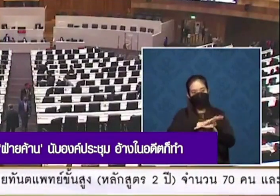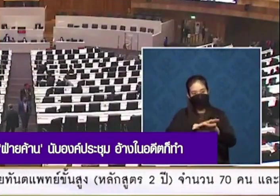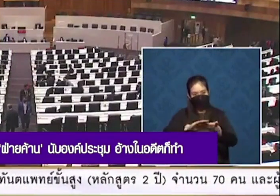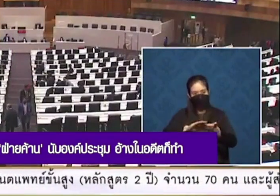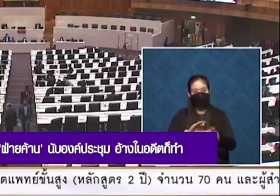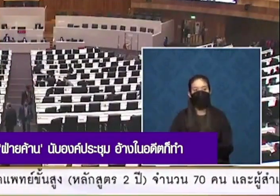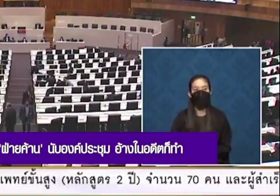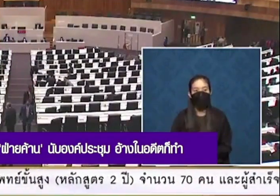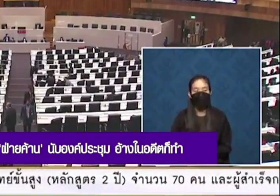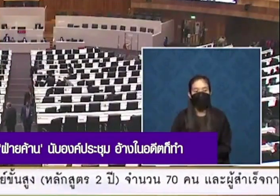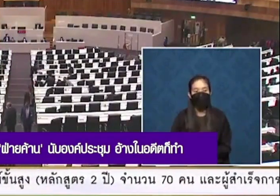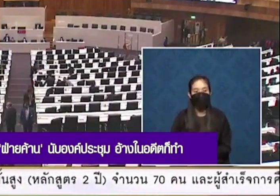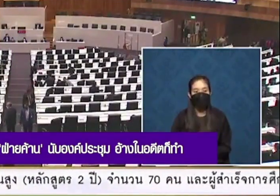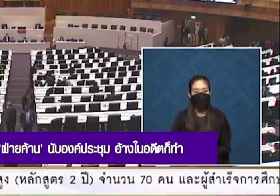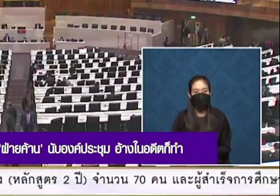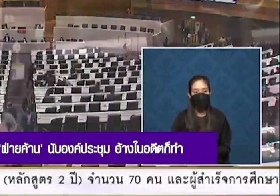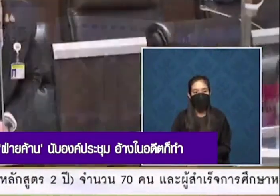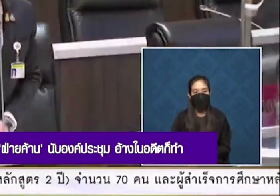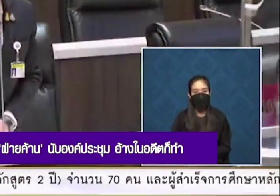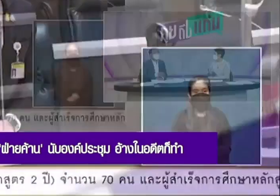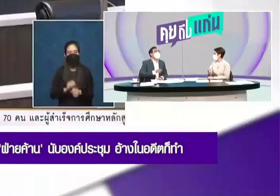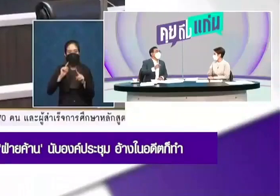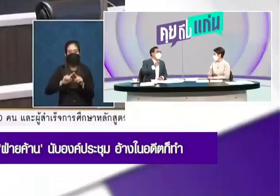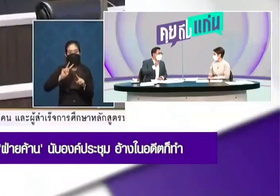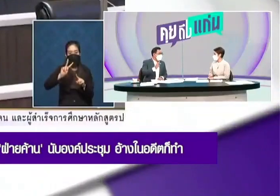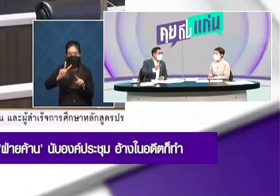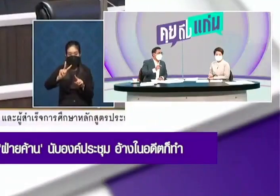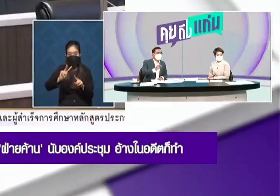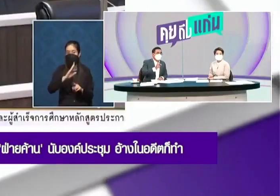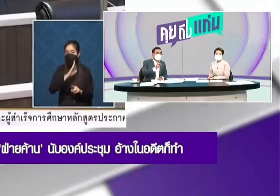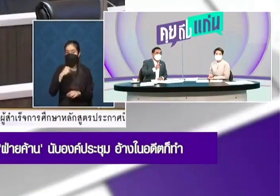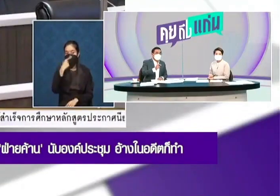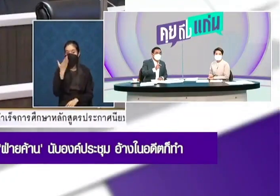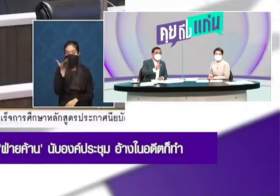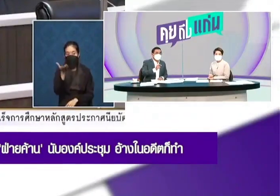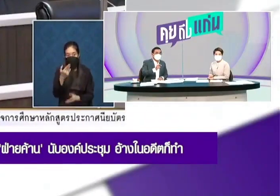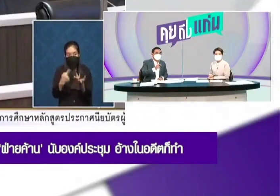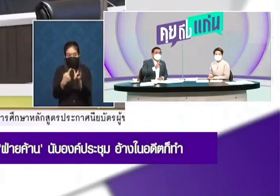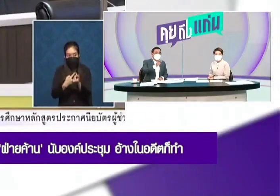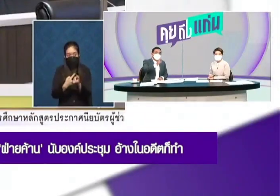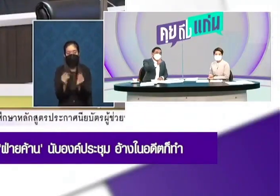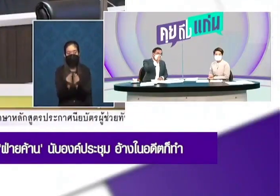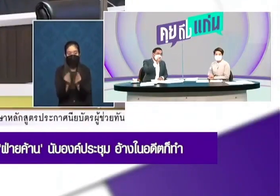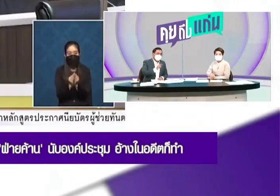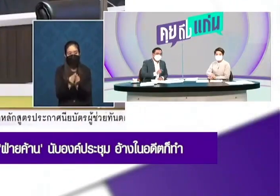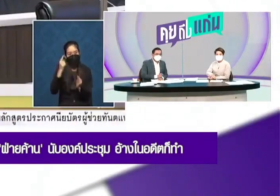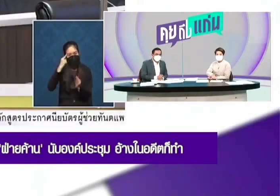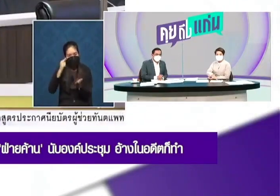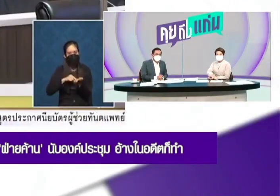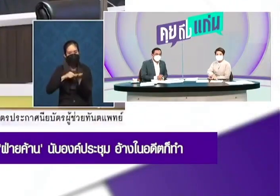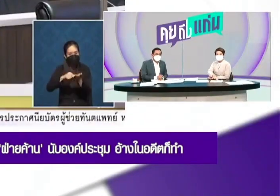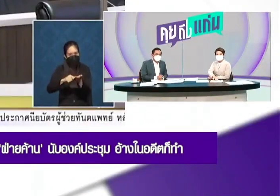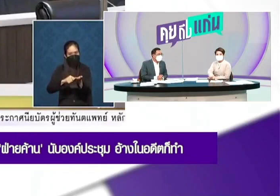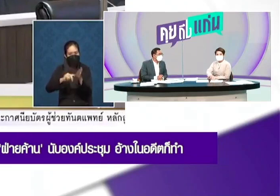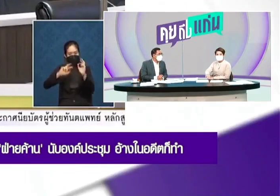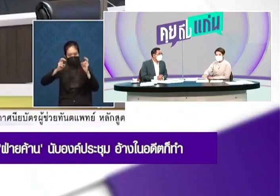Doyาเสีบบับางคนอยู่แต่ไม่เสียบบางคนอยู่แต่ไม่แดตก็เลยว่อนณทยา colleges นั่งหน้าส